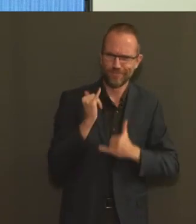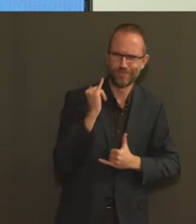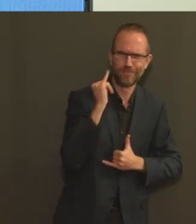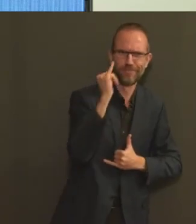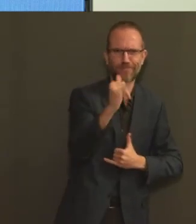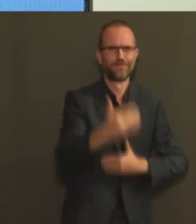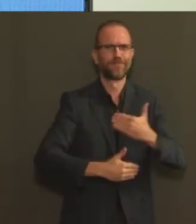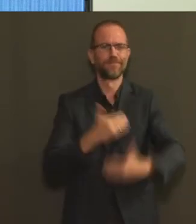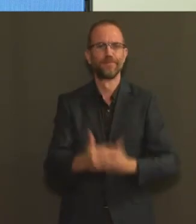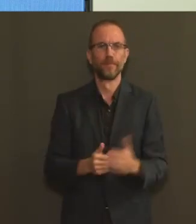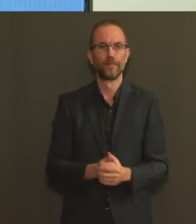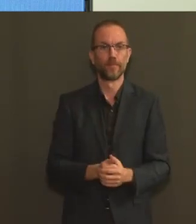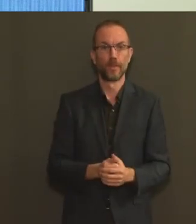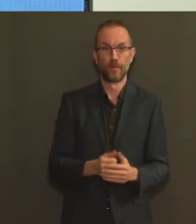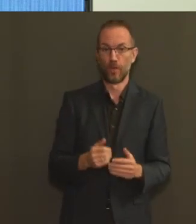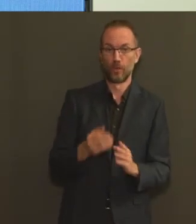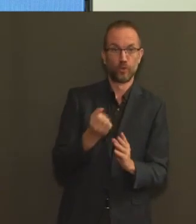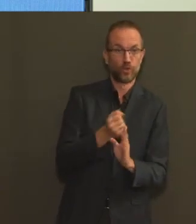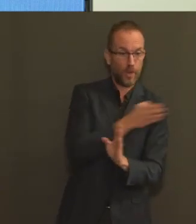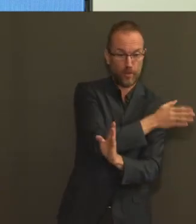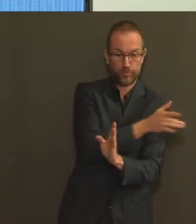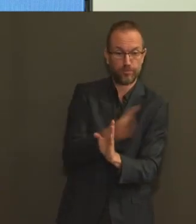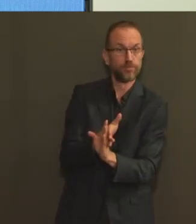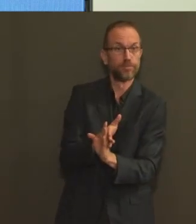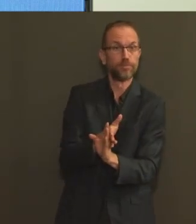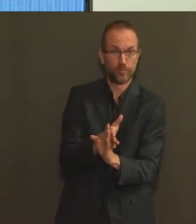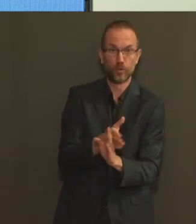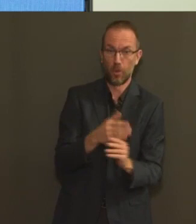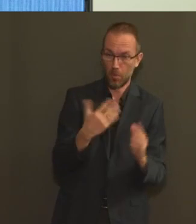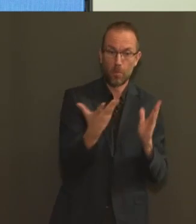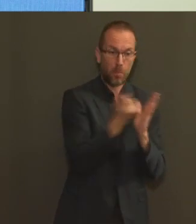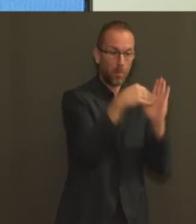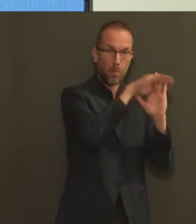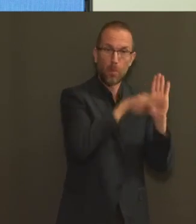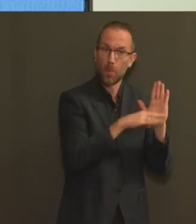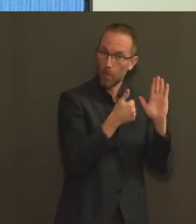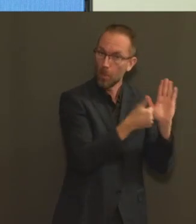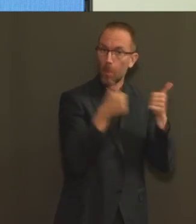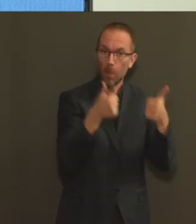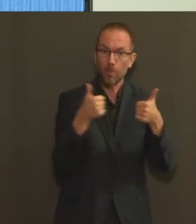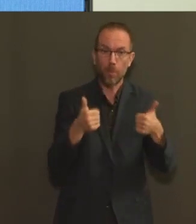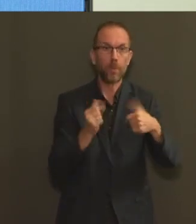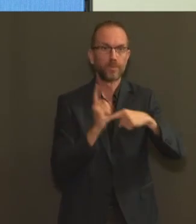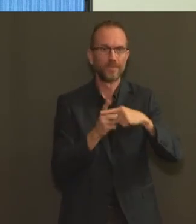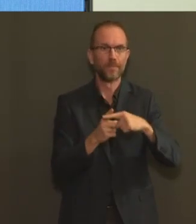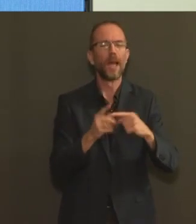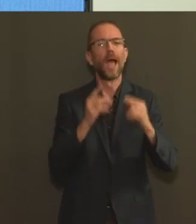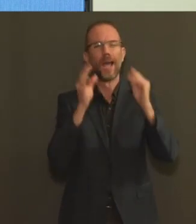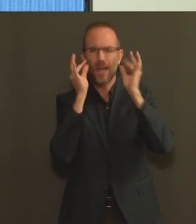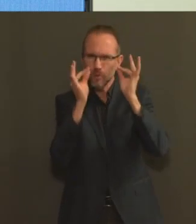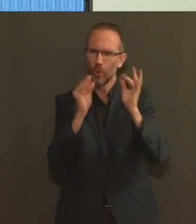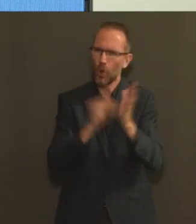appliqués durant ces semaines. Ce ne sera pas forcément facile puisqu'on retourne maintenant à la vie normale, la vie du travail, la vie des